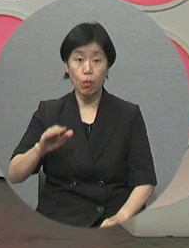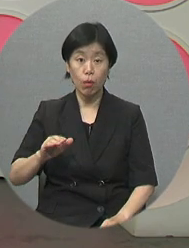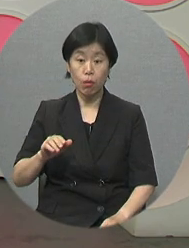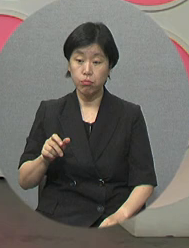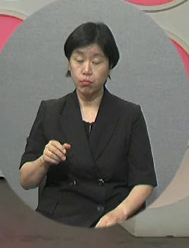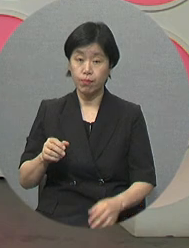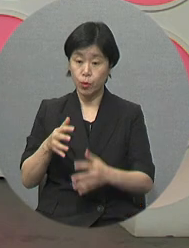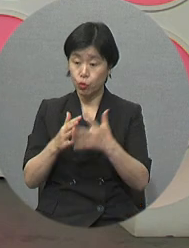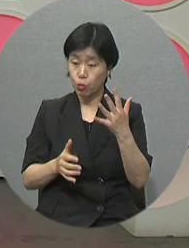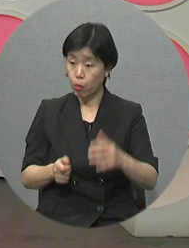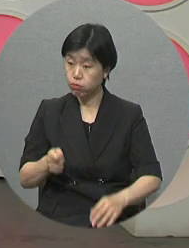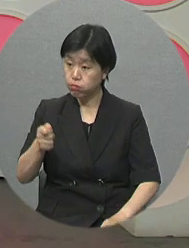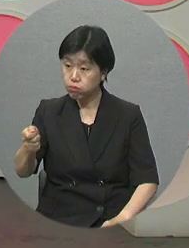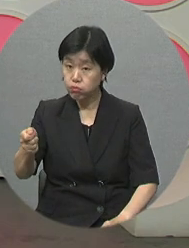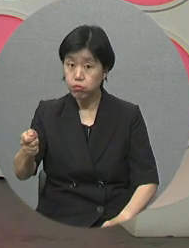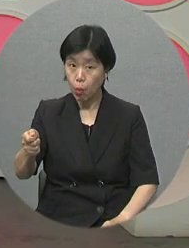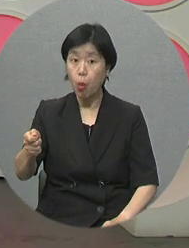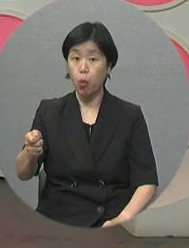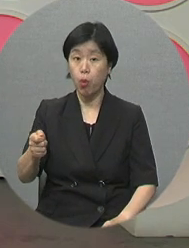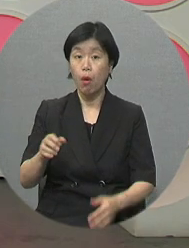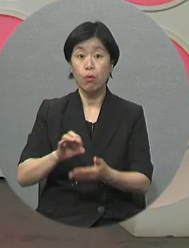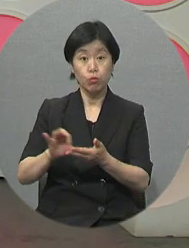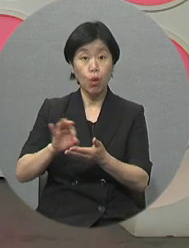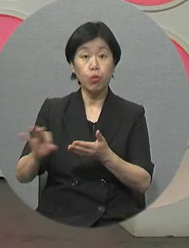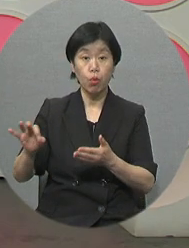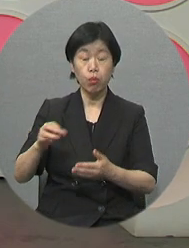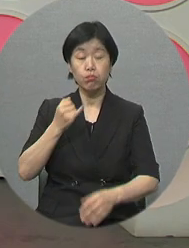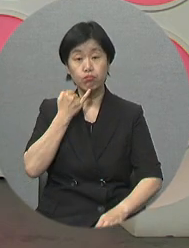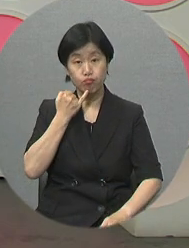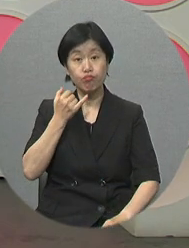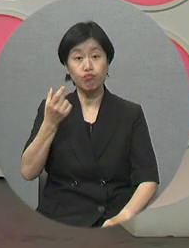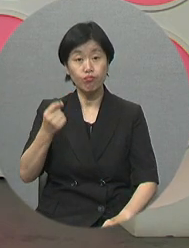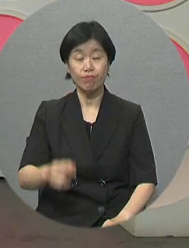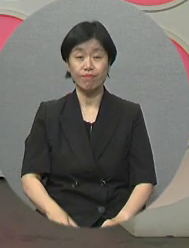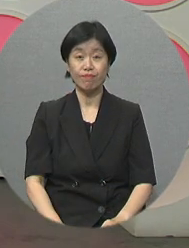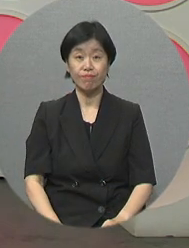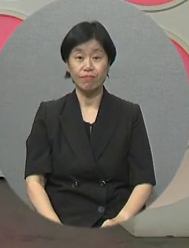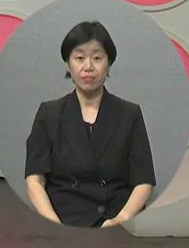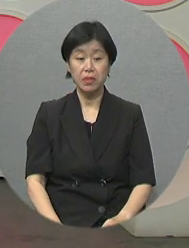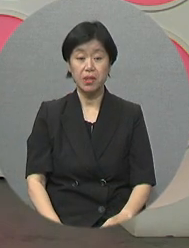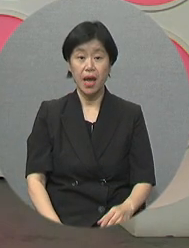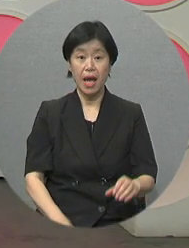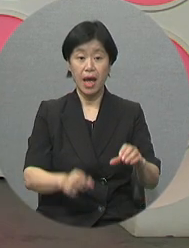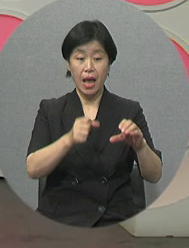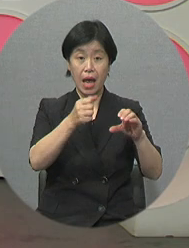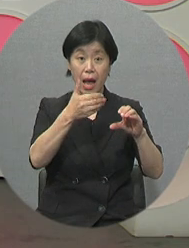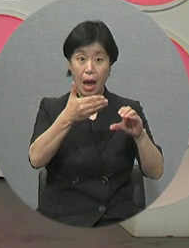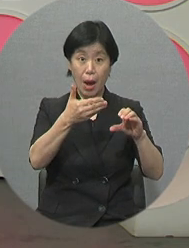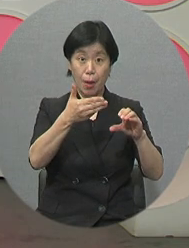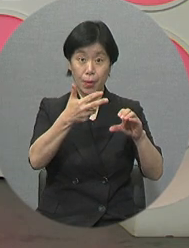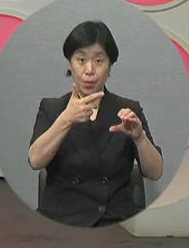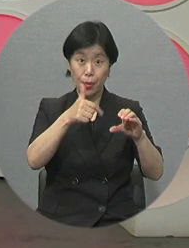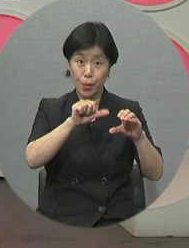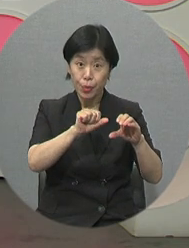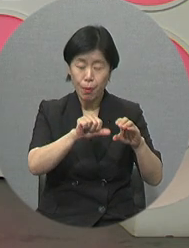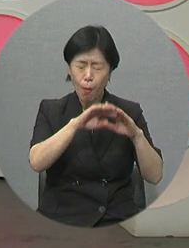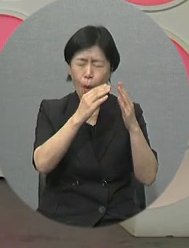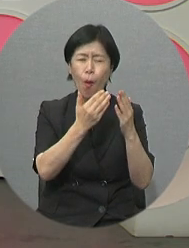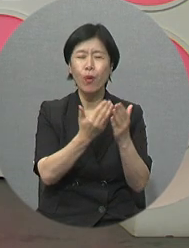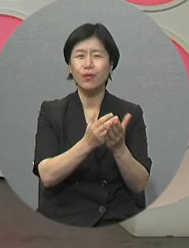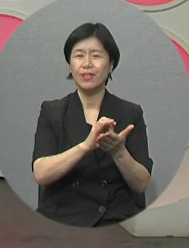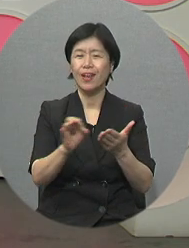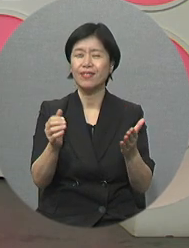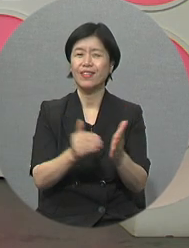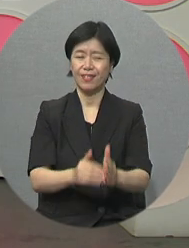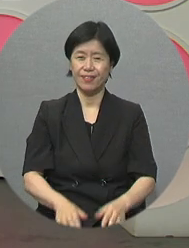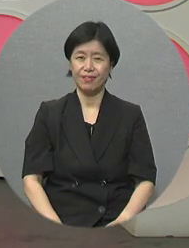수표는 차례로 제 이름을 달고 허공으로 하나씩 둘씩 사라졌고 어느 날 이사를 하던